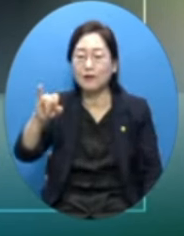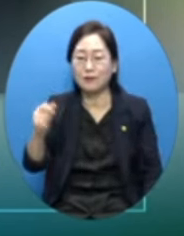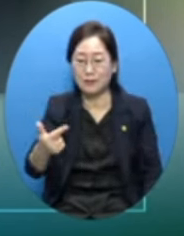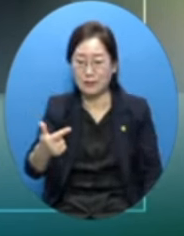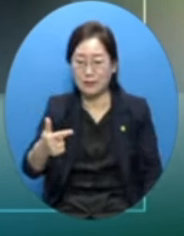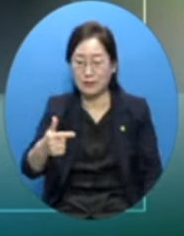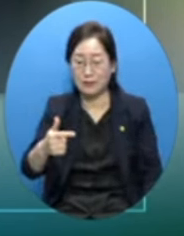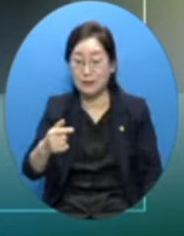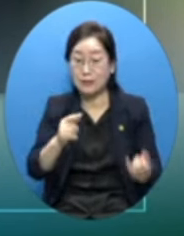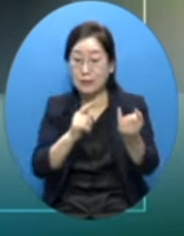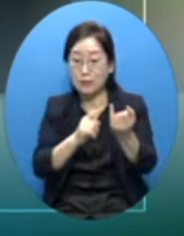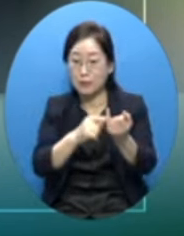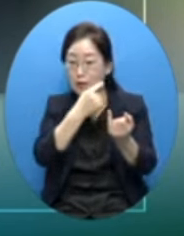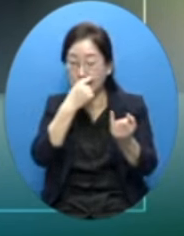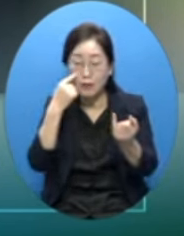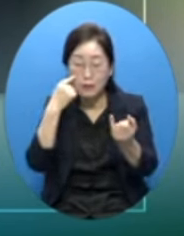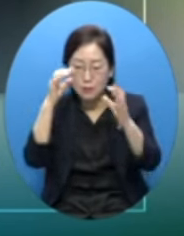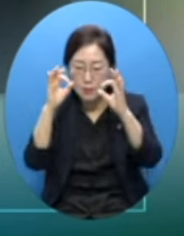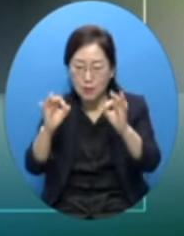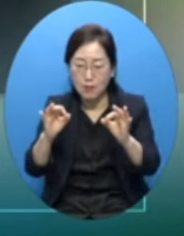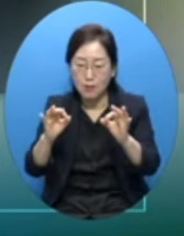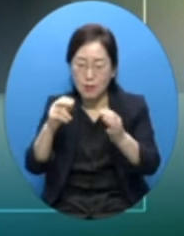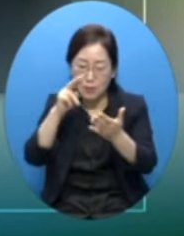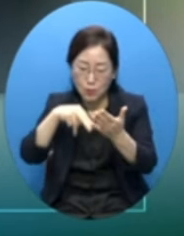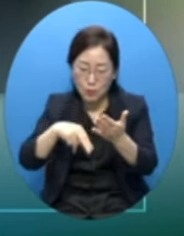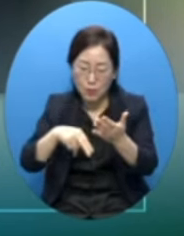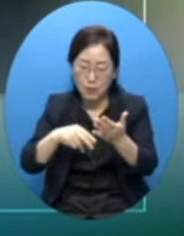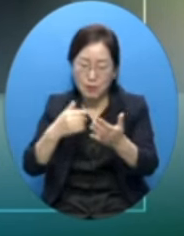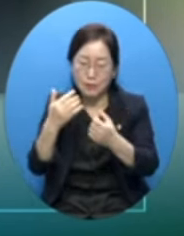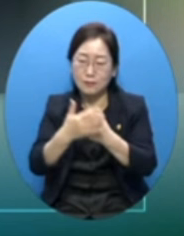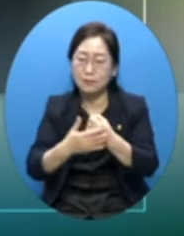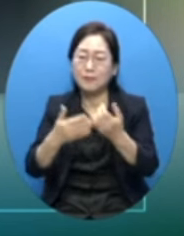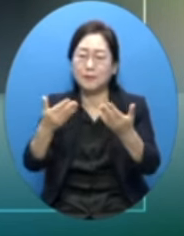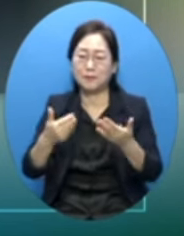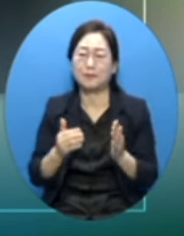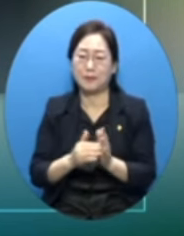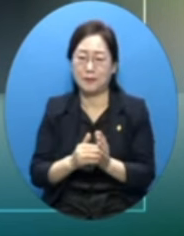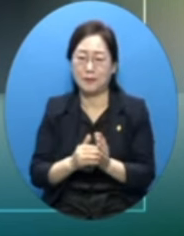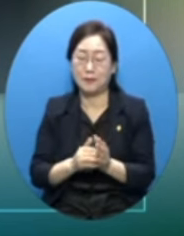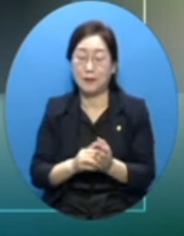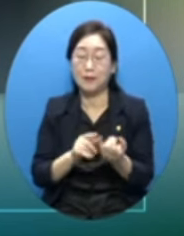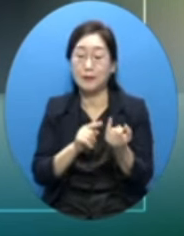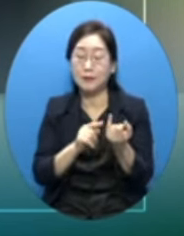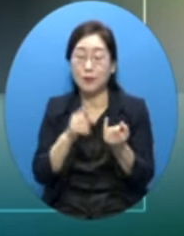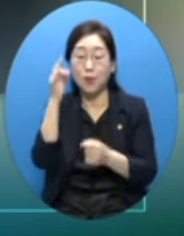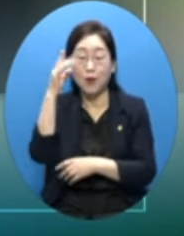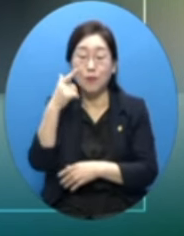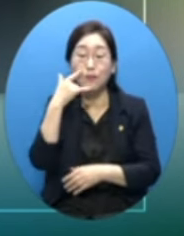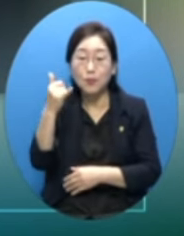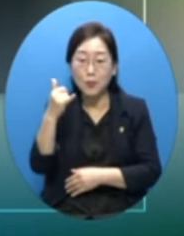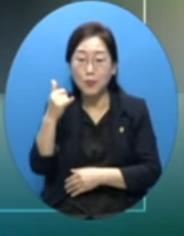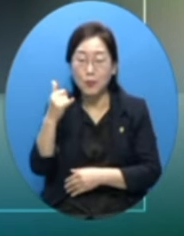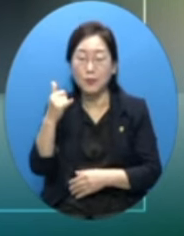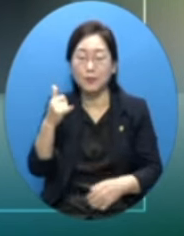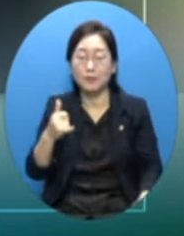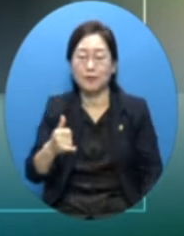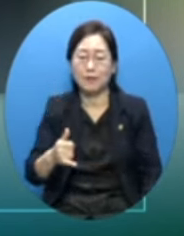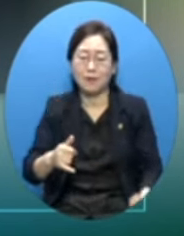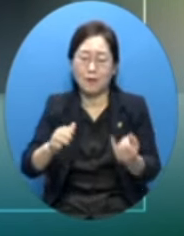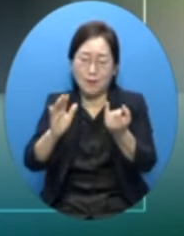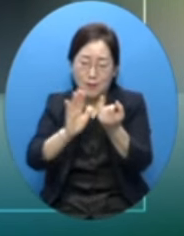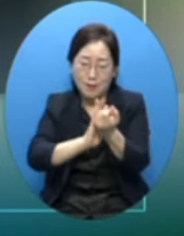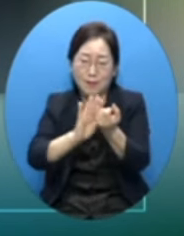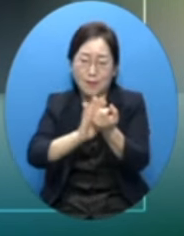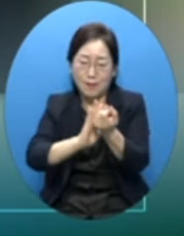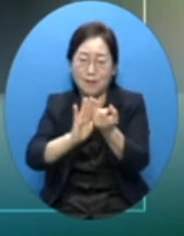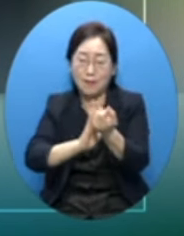보고 읽고 큰 은혜를 받았습니다. 원래 부모님이 헌신적으로 이 딸을 도와서